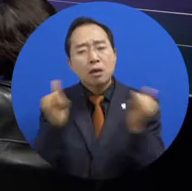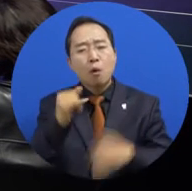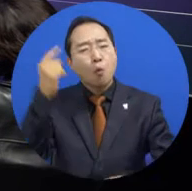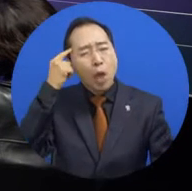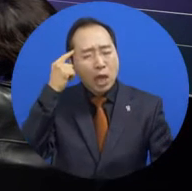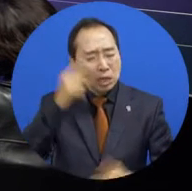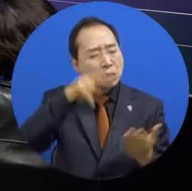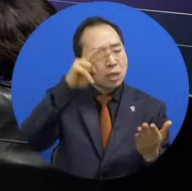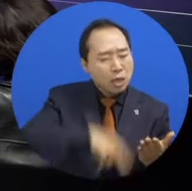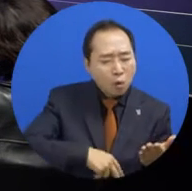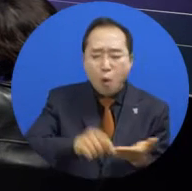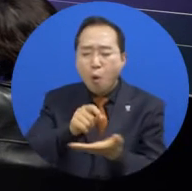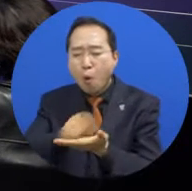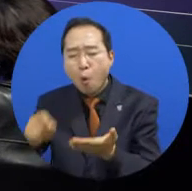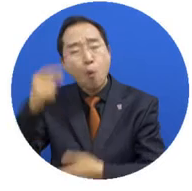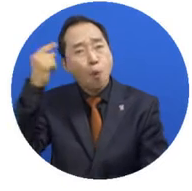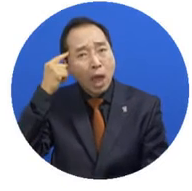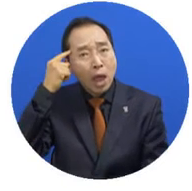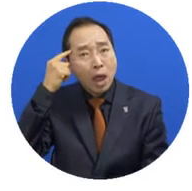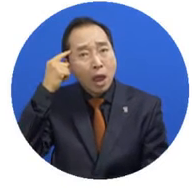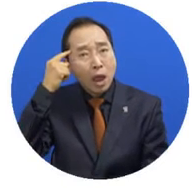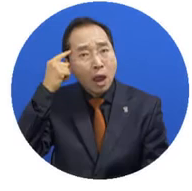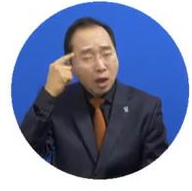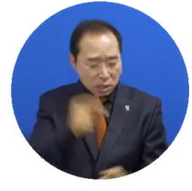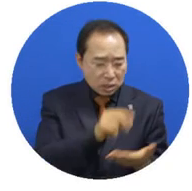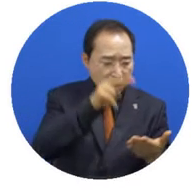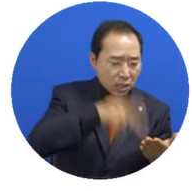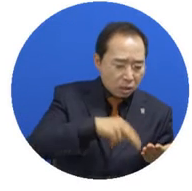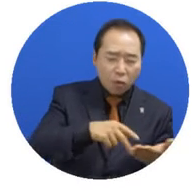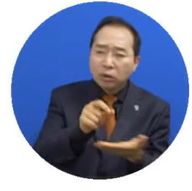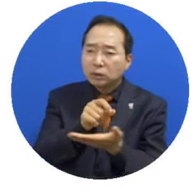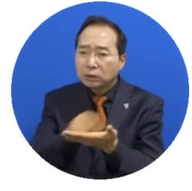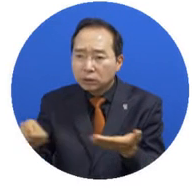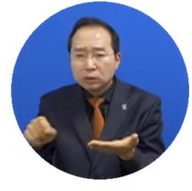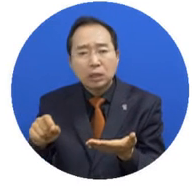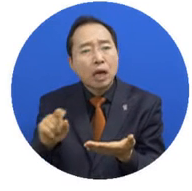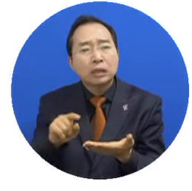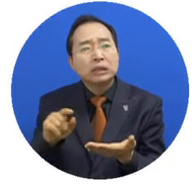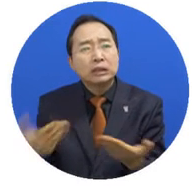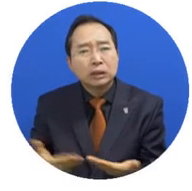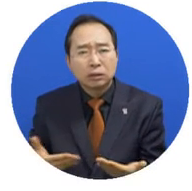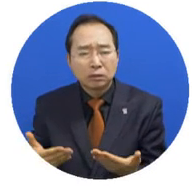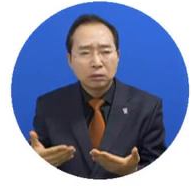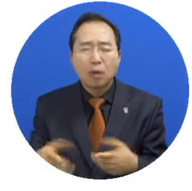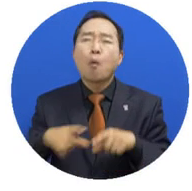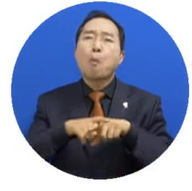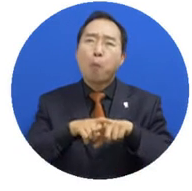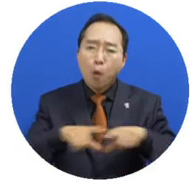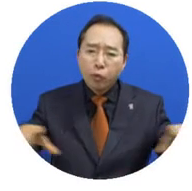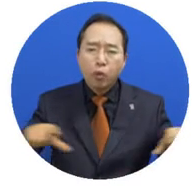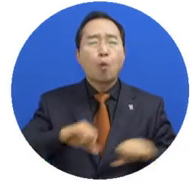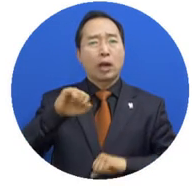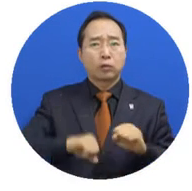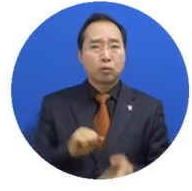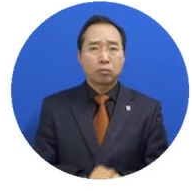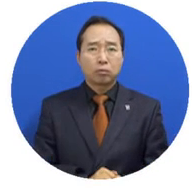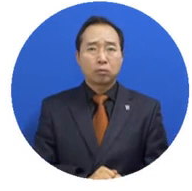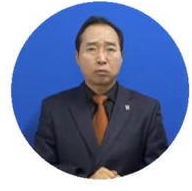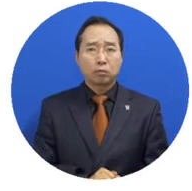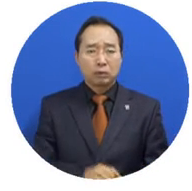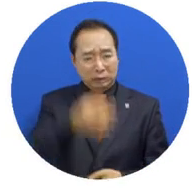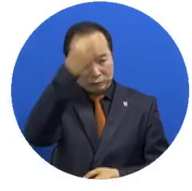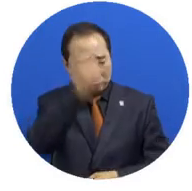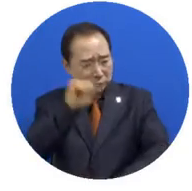왜 읽고 써야 되지? 그리고 읽고 쓴다는 것은 너무나 보편적 활동인 거예요. 그러니까